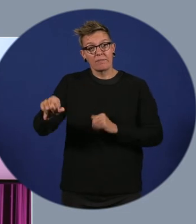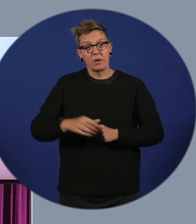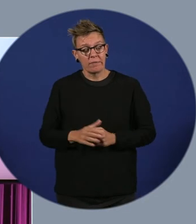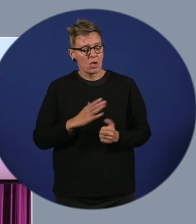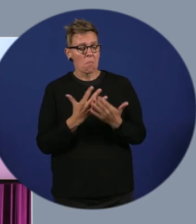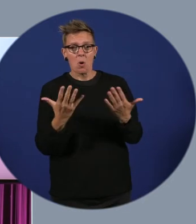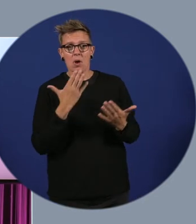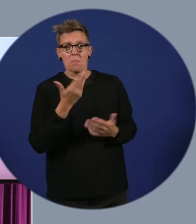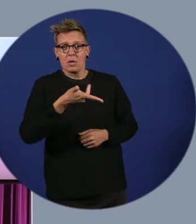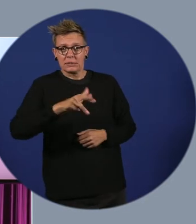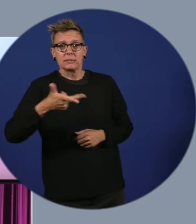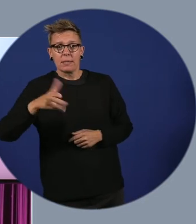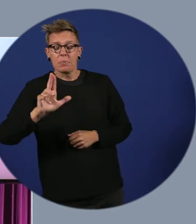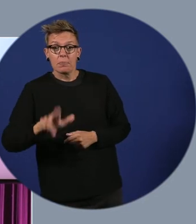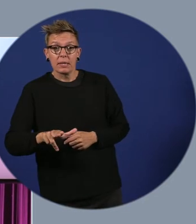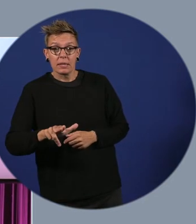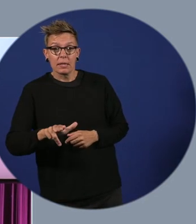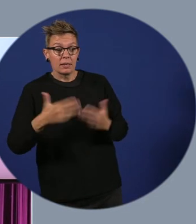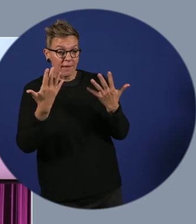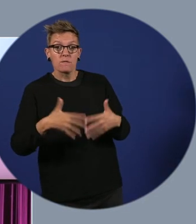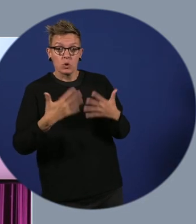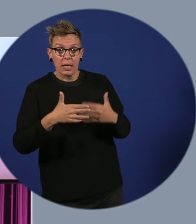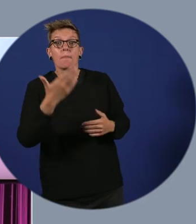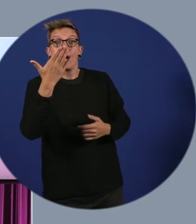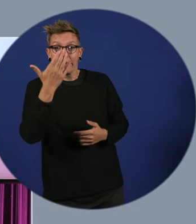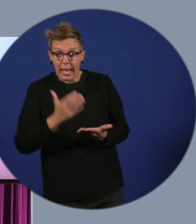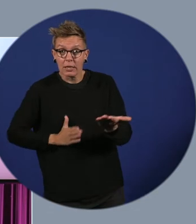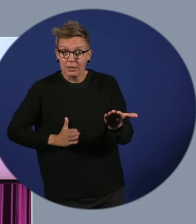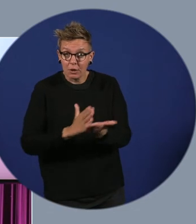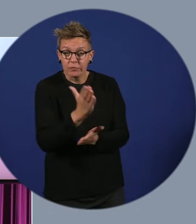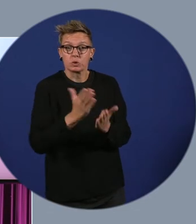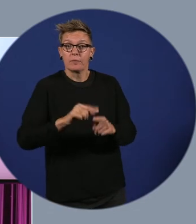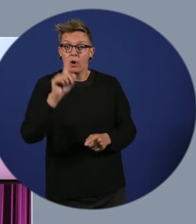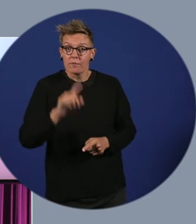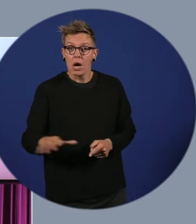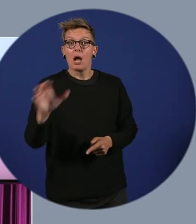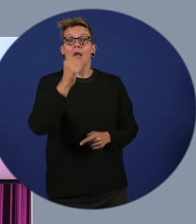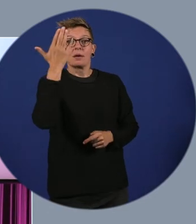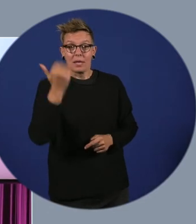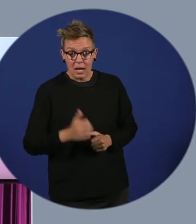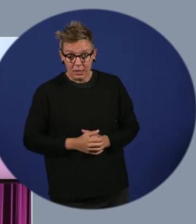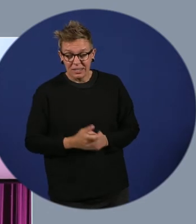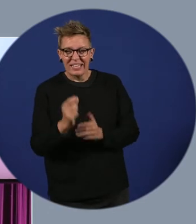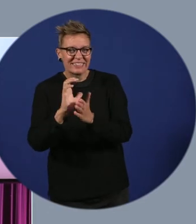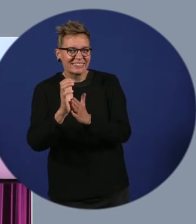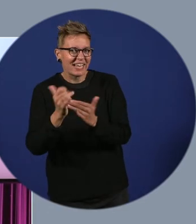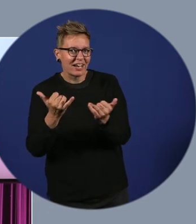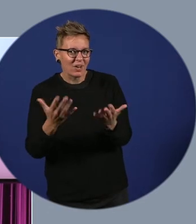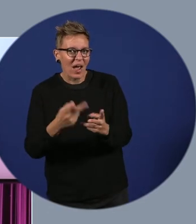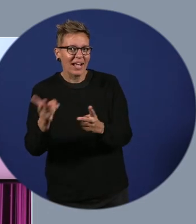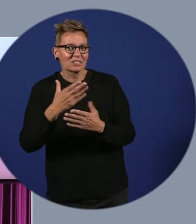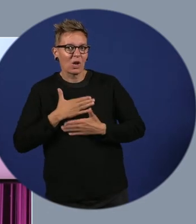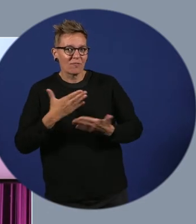goda exempel på att det faktiskt är fullt möjligt. Och lite senare idag är jag extra glad att vi har med